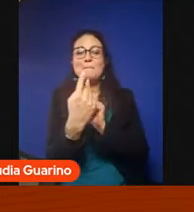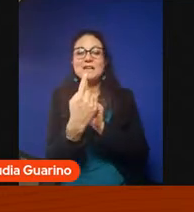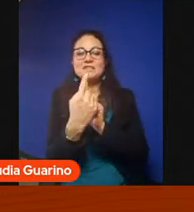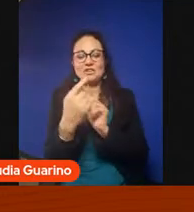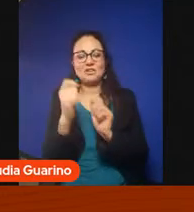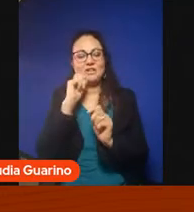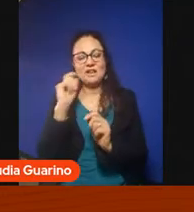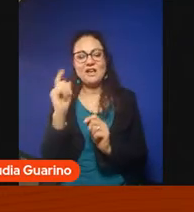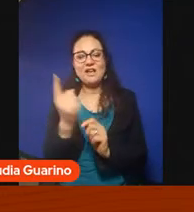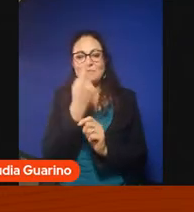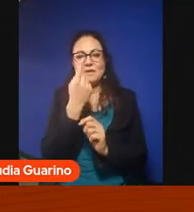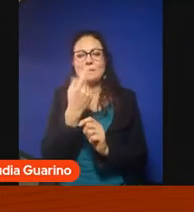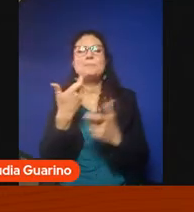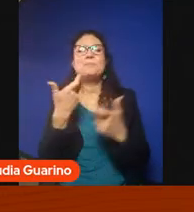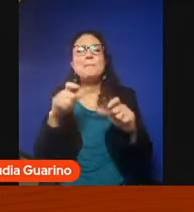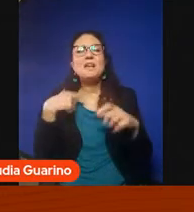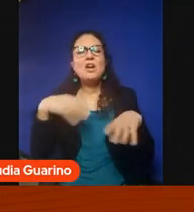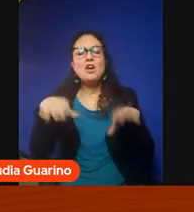parto da qui?